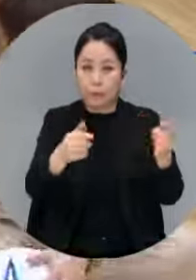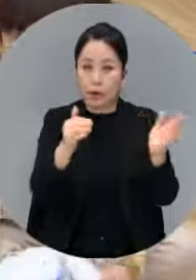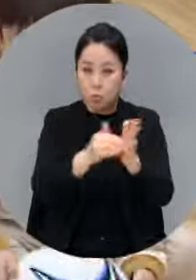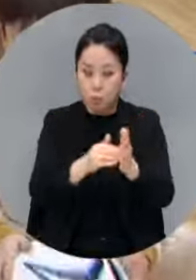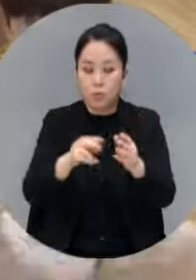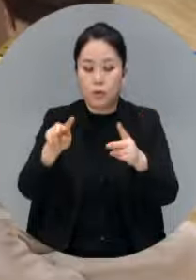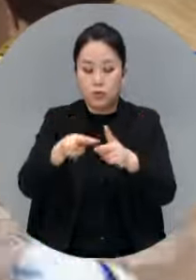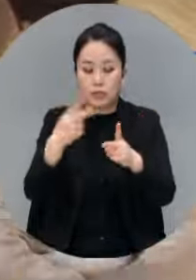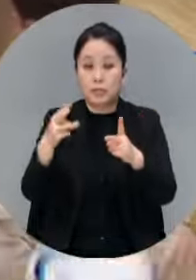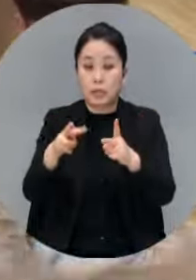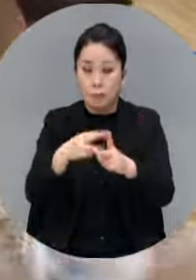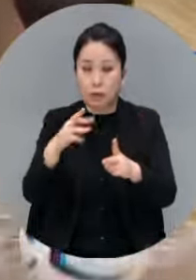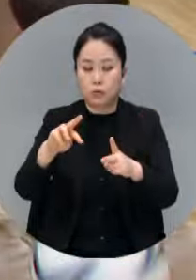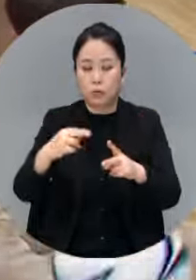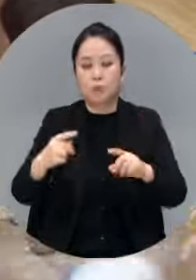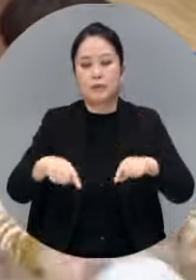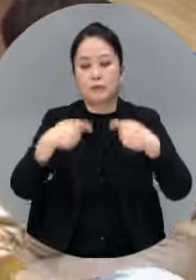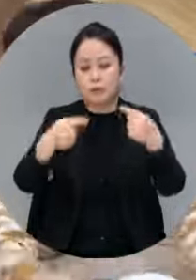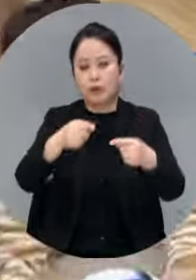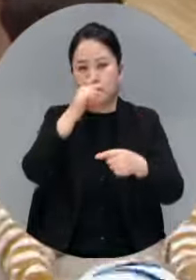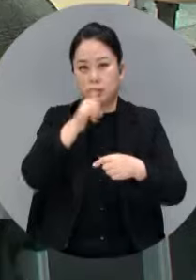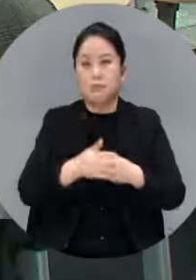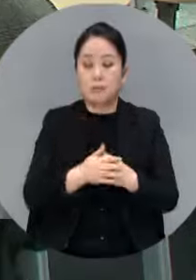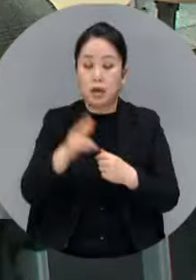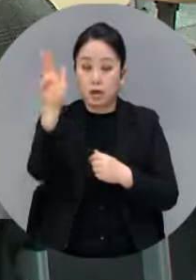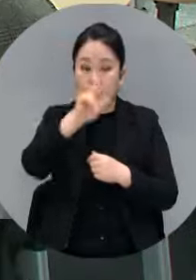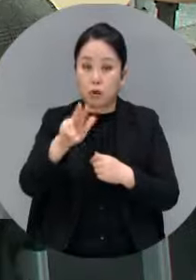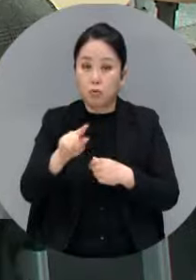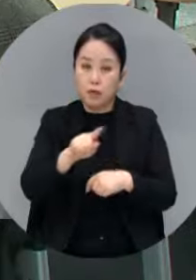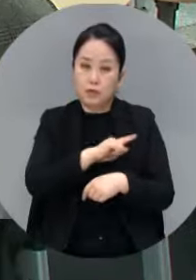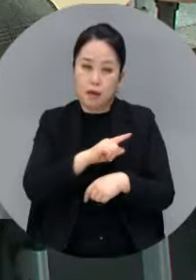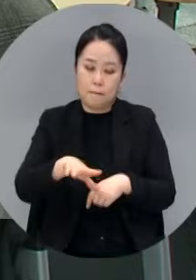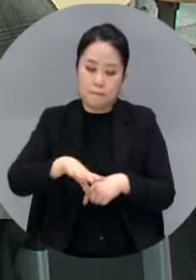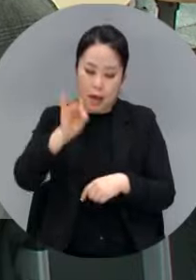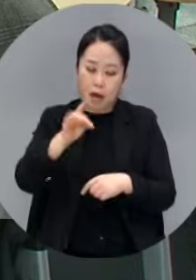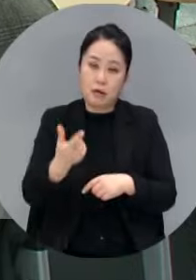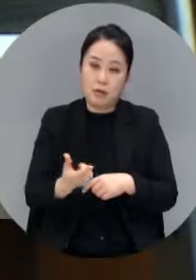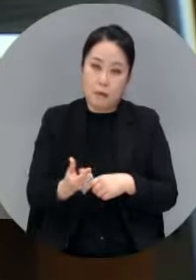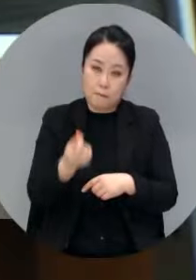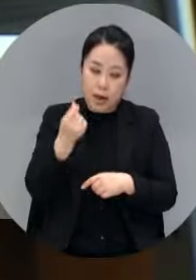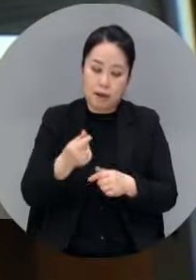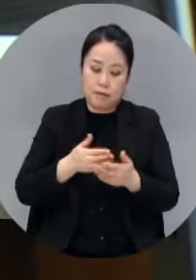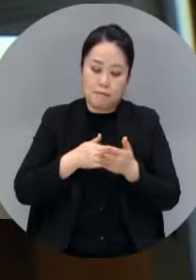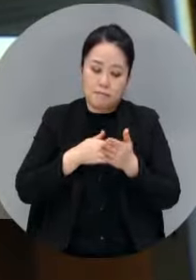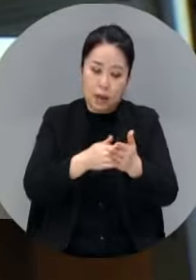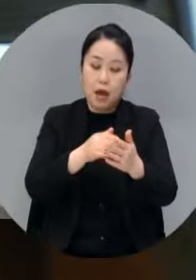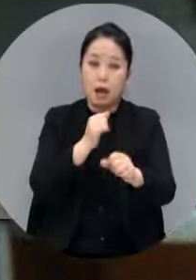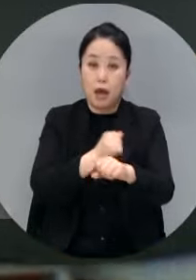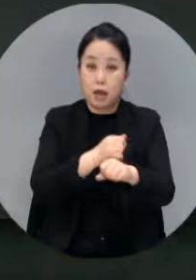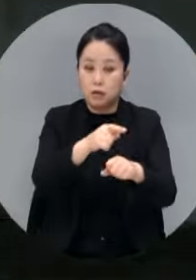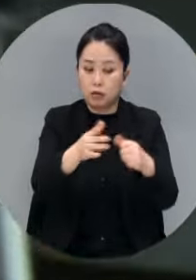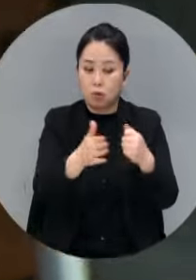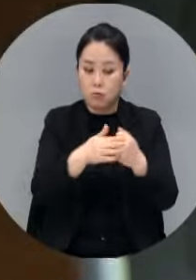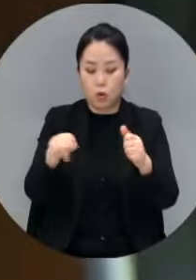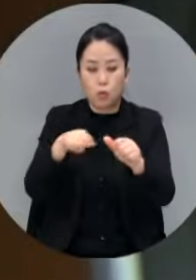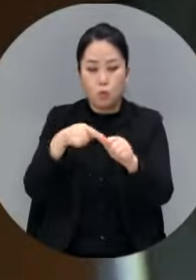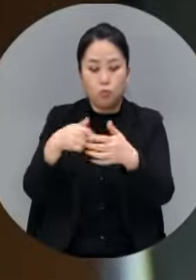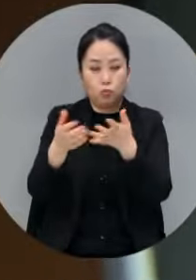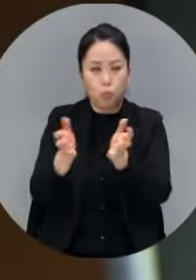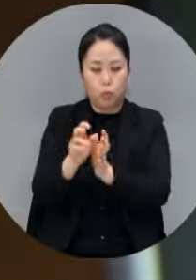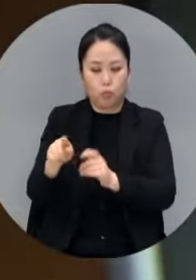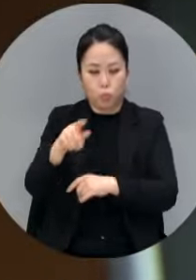일부 수용이 이뤄졌습니다. 전국에서 가장 빠른 추진으로 교육부도 고무적인 평가를 내리고 있는